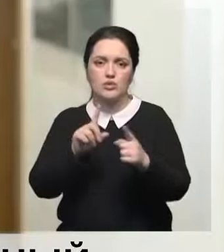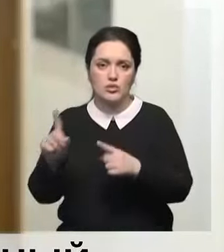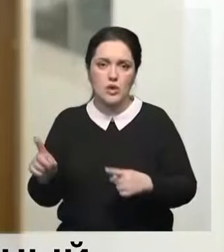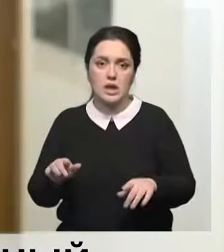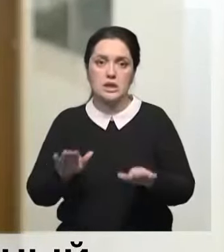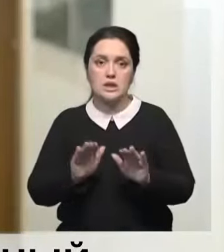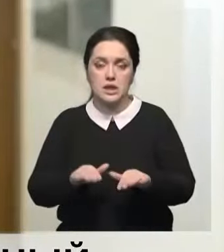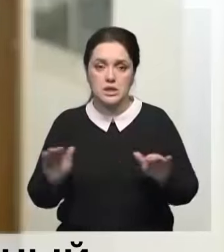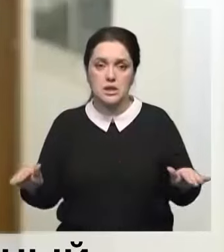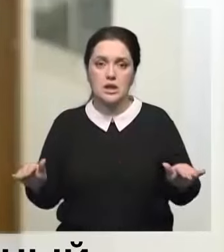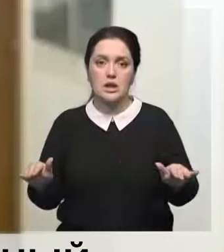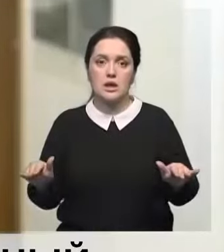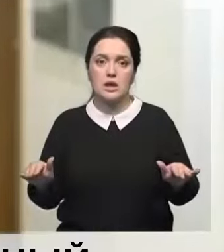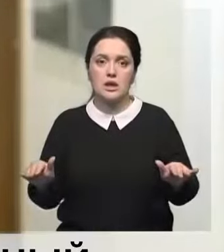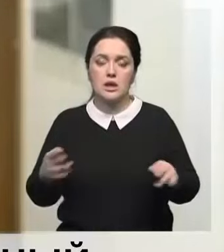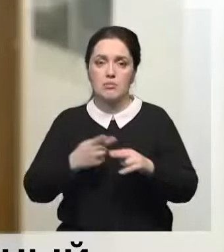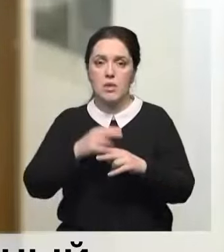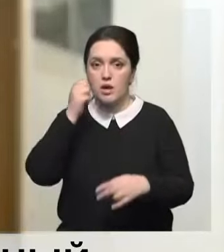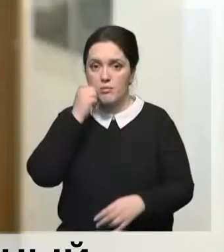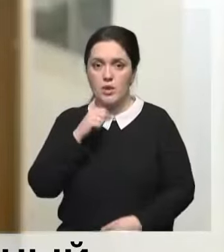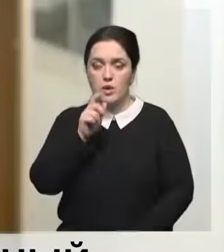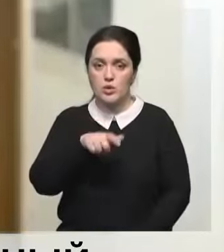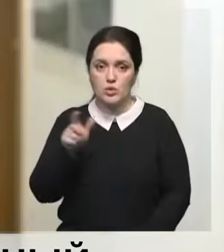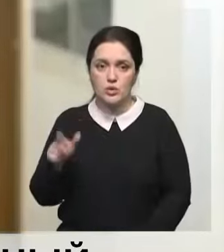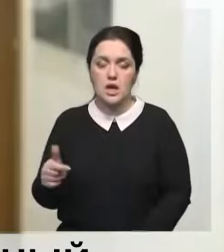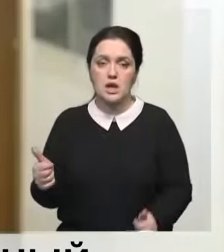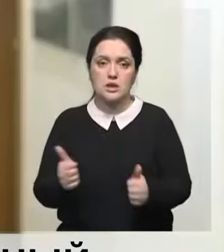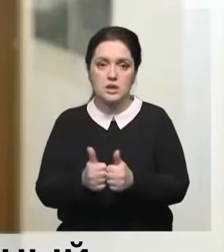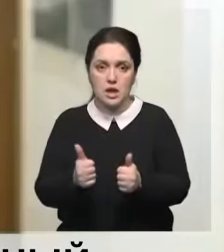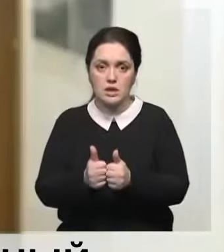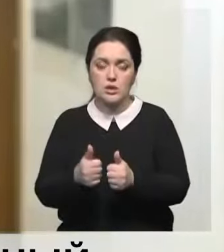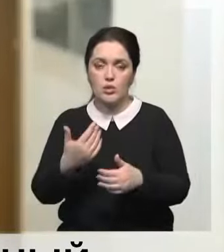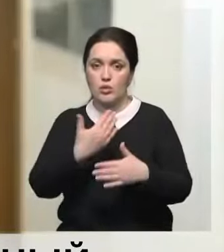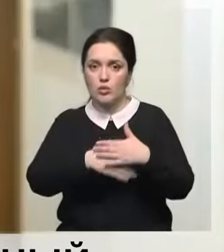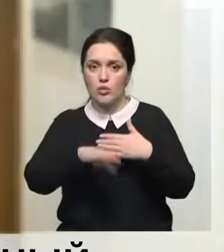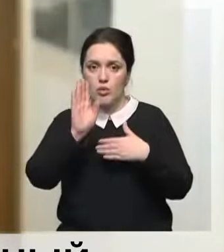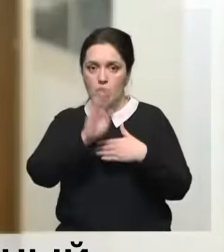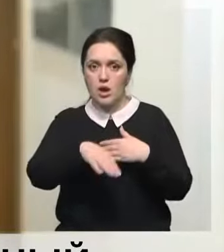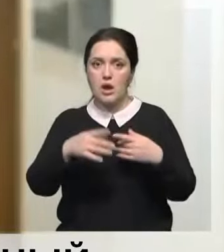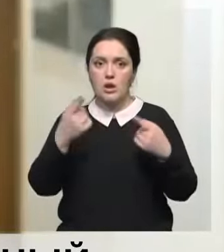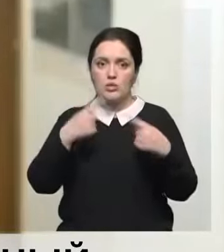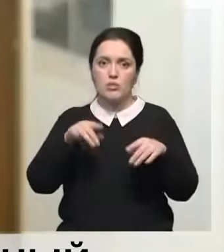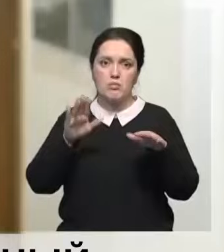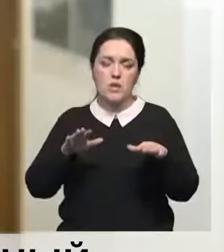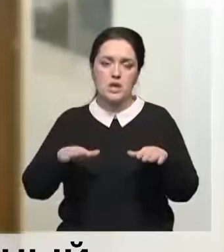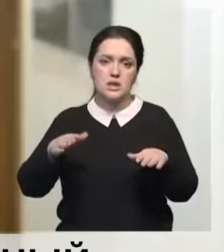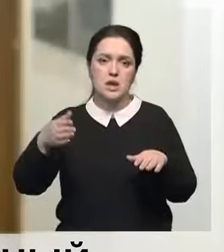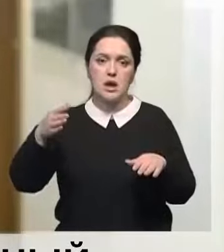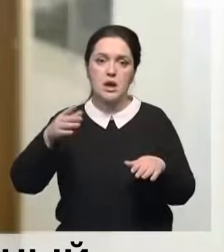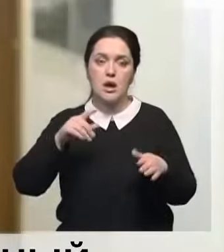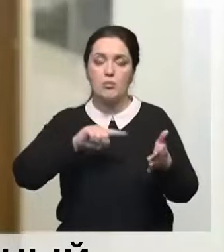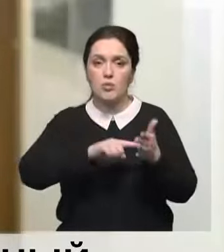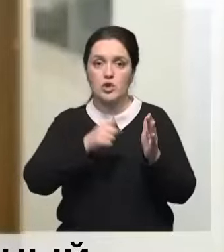детей, маломобильных пожилых родственников, соседей. Уходите на высокие места, а также в пункты временного размещения,